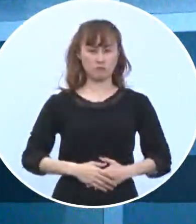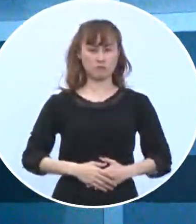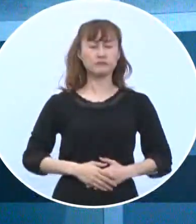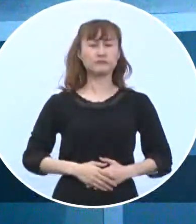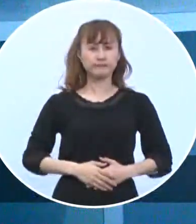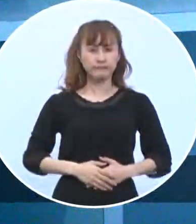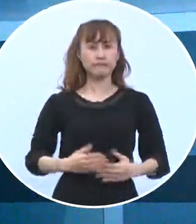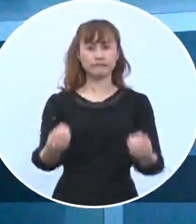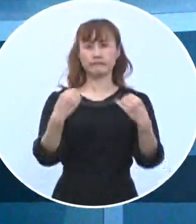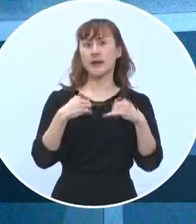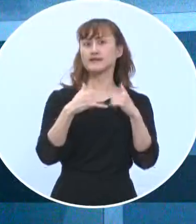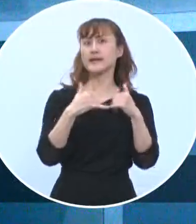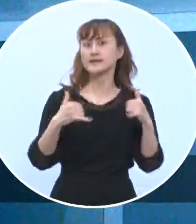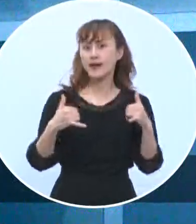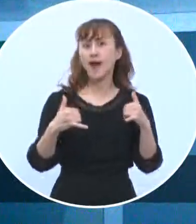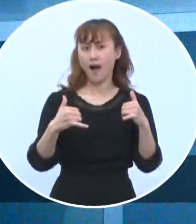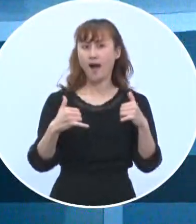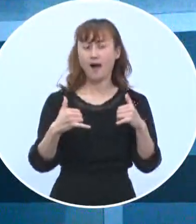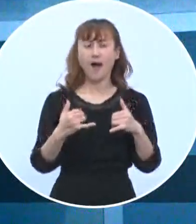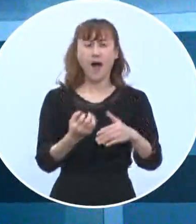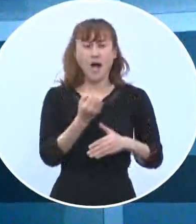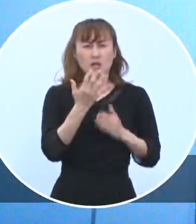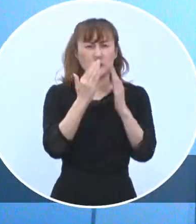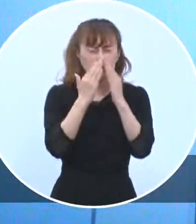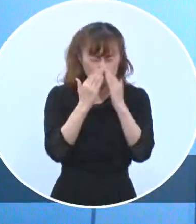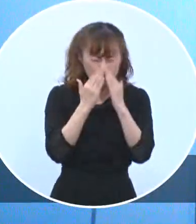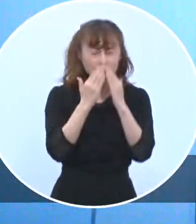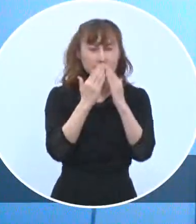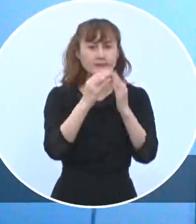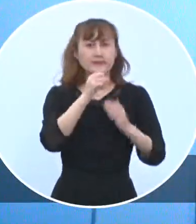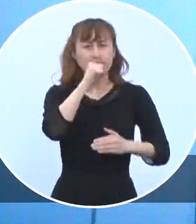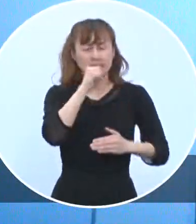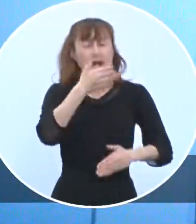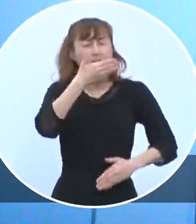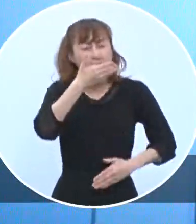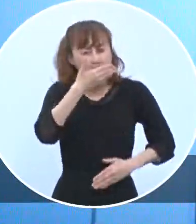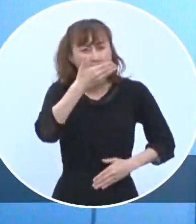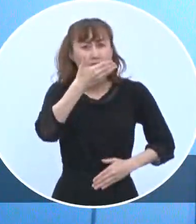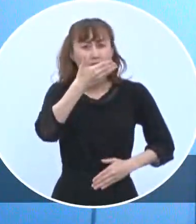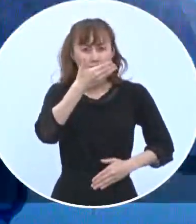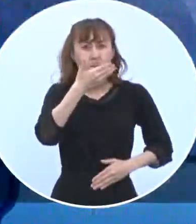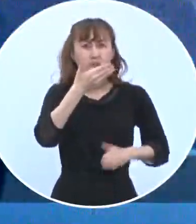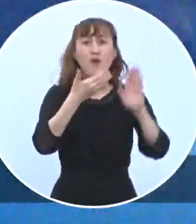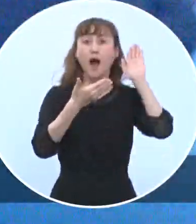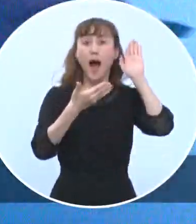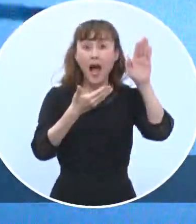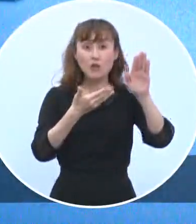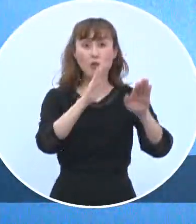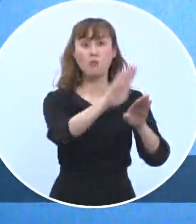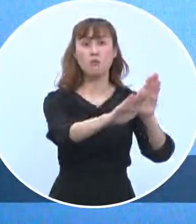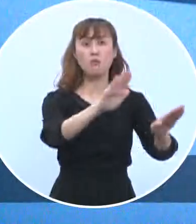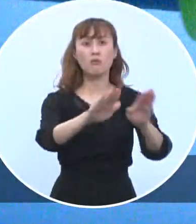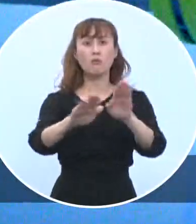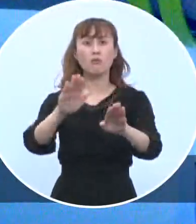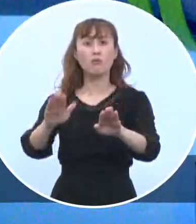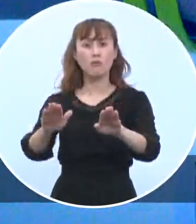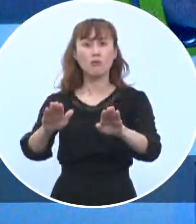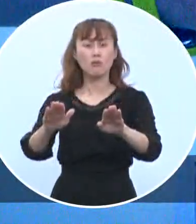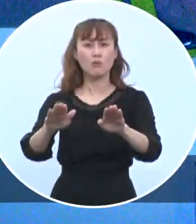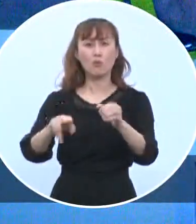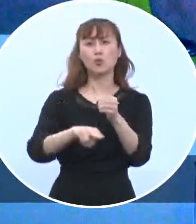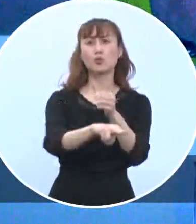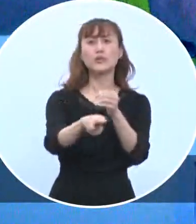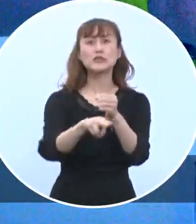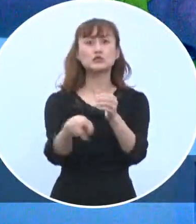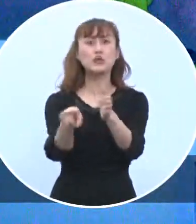また感染者がくしゃみや咳を抑えた手で周りのものに触れると、そのものにウイルスがつきます